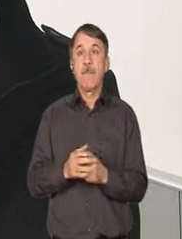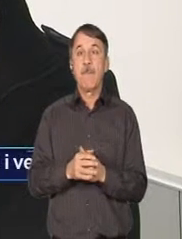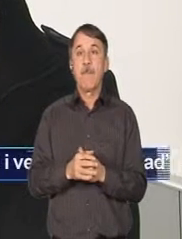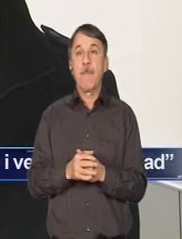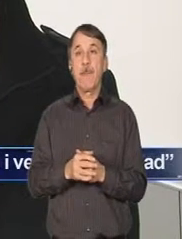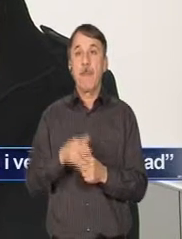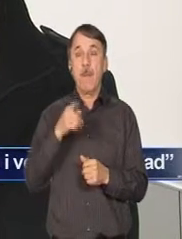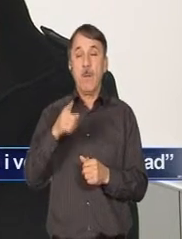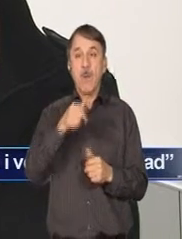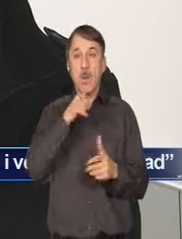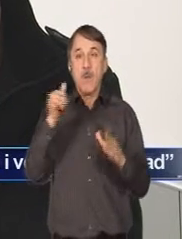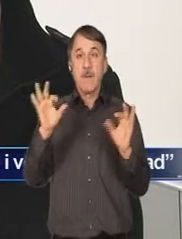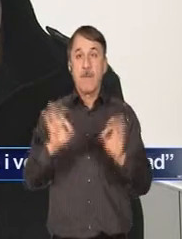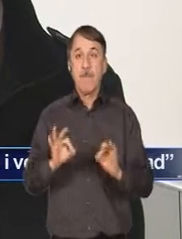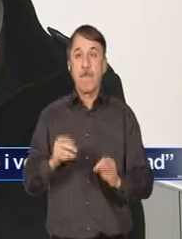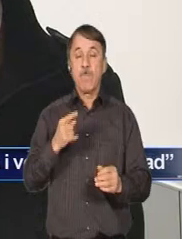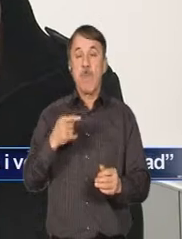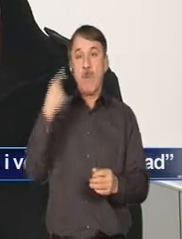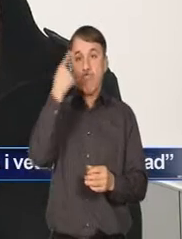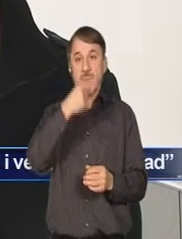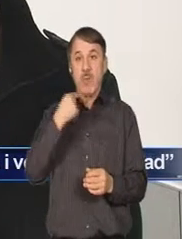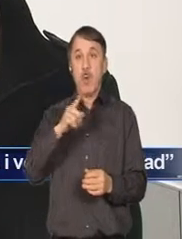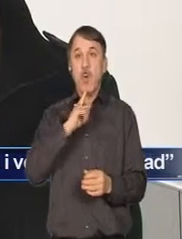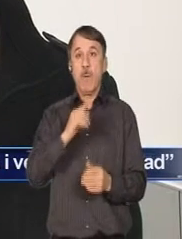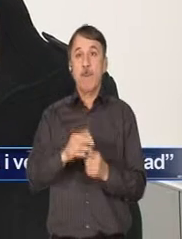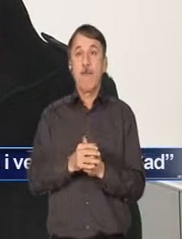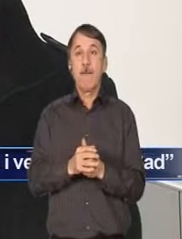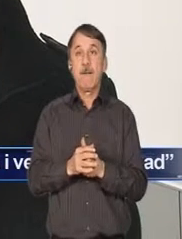Jer zaista gradske ulice i